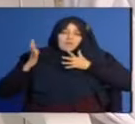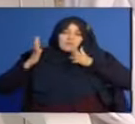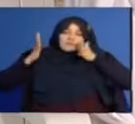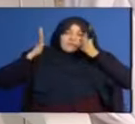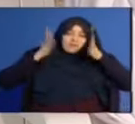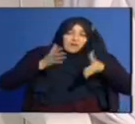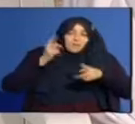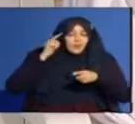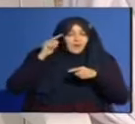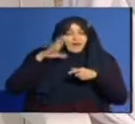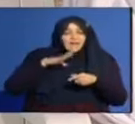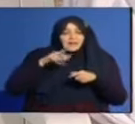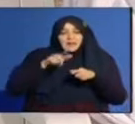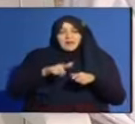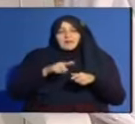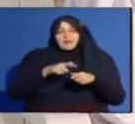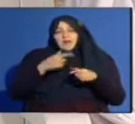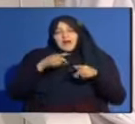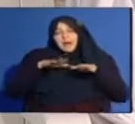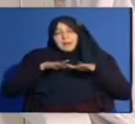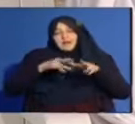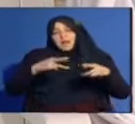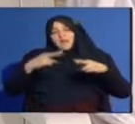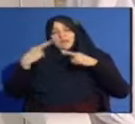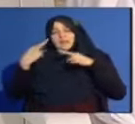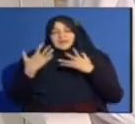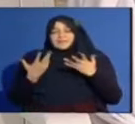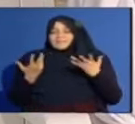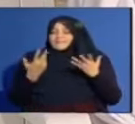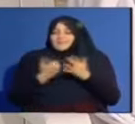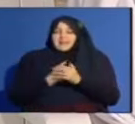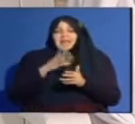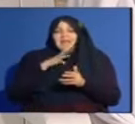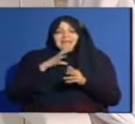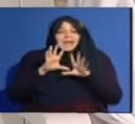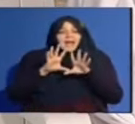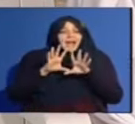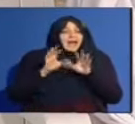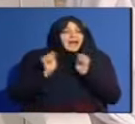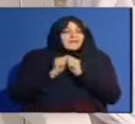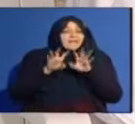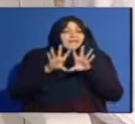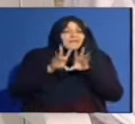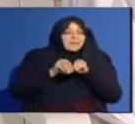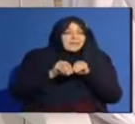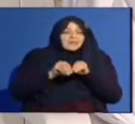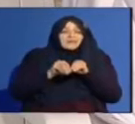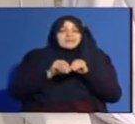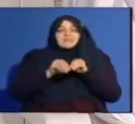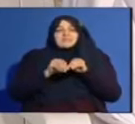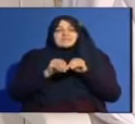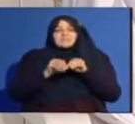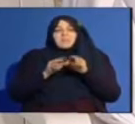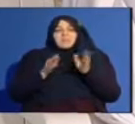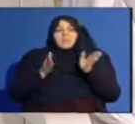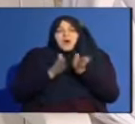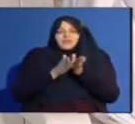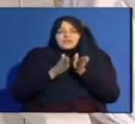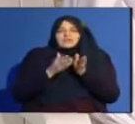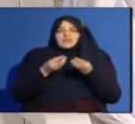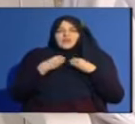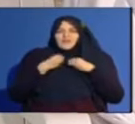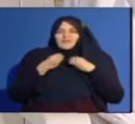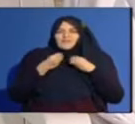لأحضر هذه الجنازة ثم أعود. يعني الحضور مع الأهل والأقارب يخفف من ألم